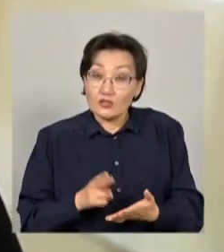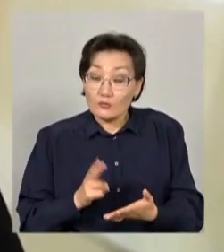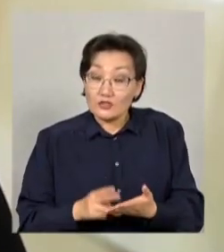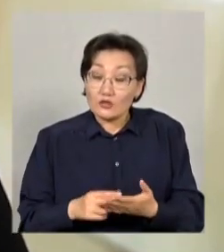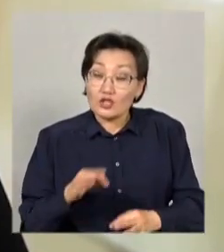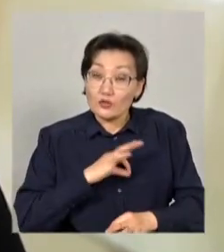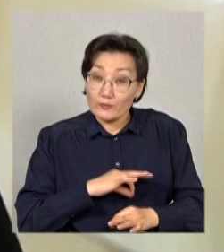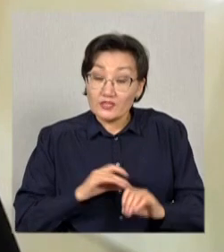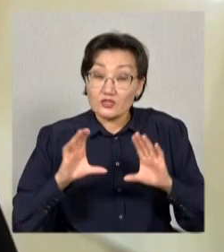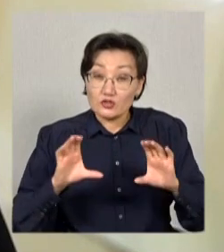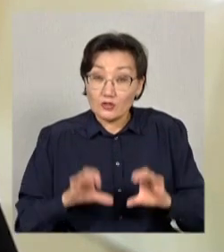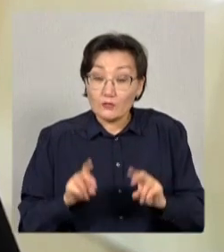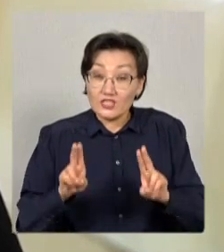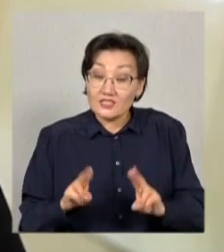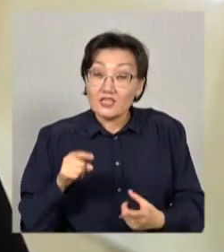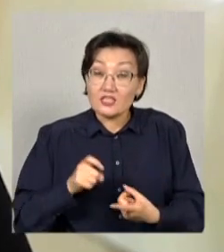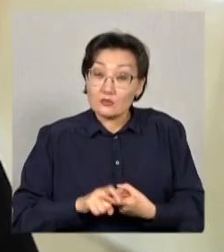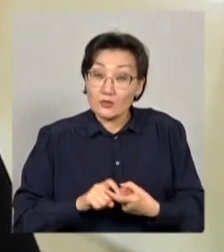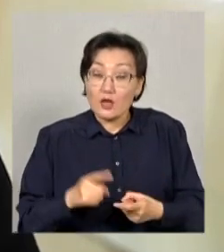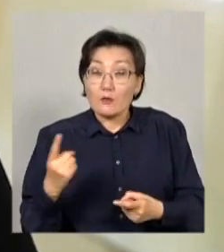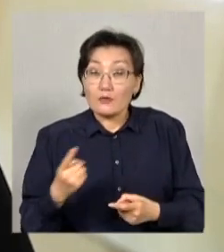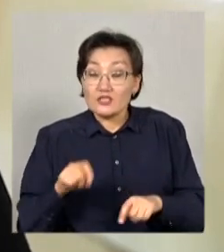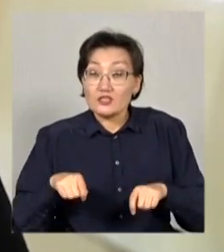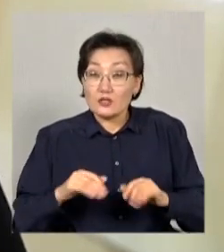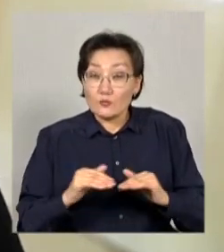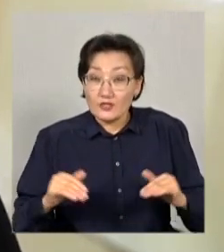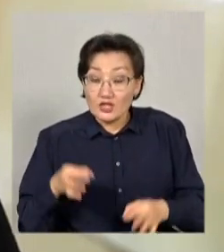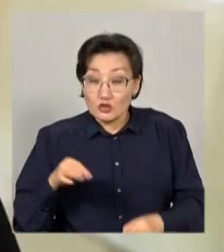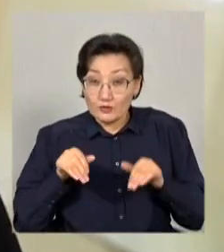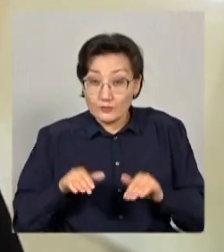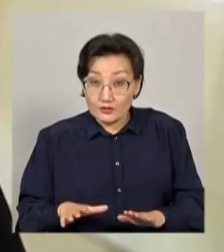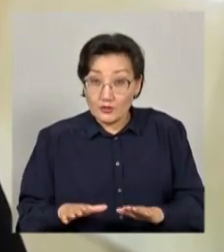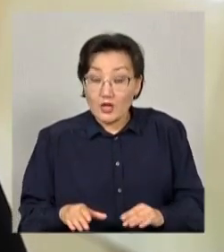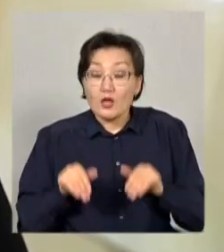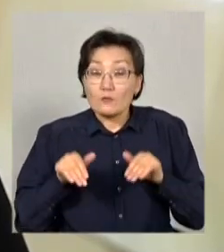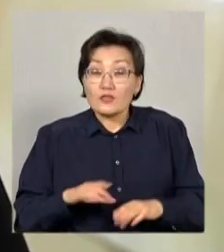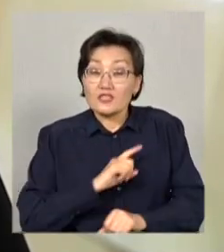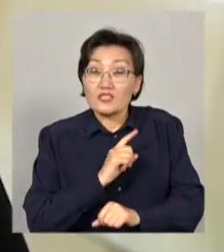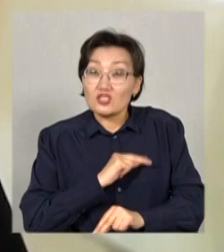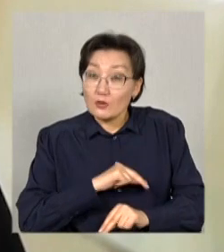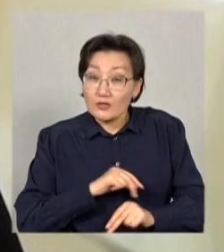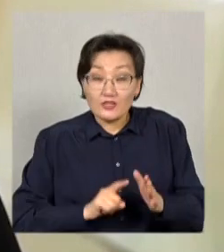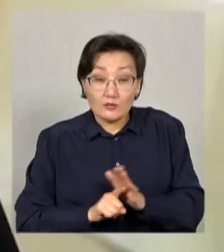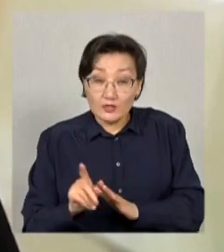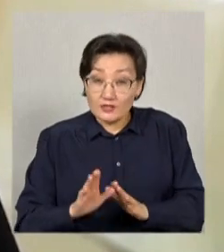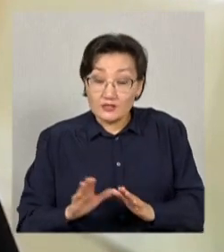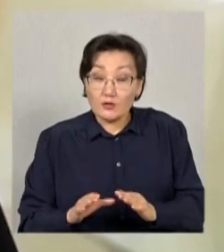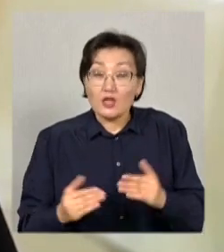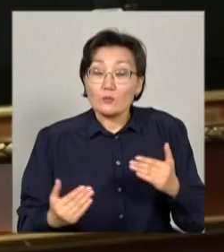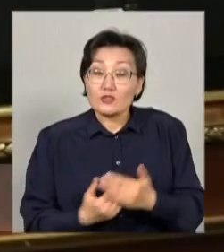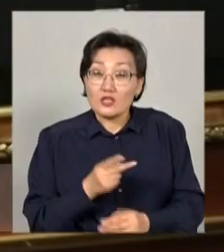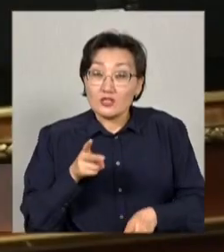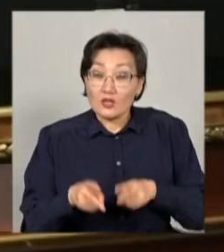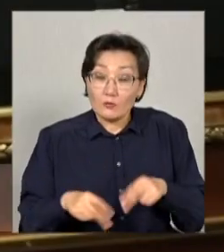дәлелдемелерді қолданыстағы заңнама нормаларына сәйкес бірінші сатыдағы сот шешті. Қазір үкім заңды күшіне енген жоқ және апелляциялық